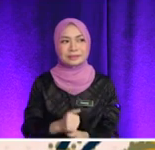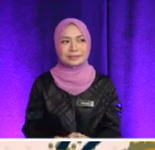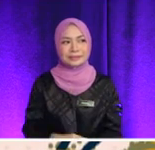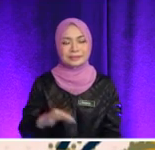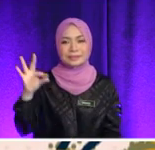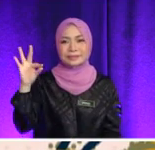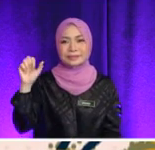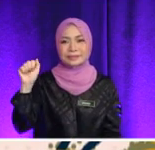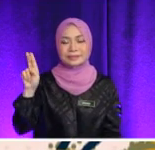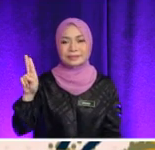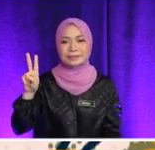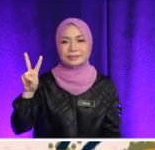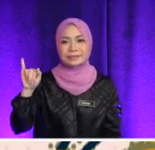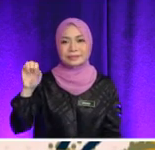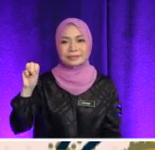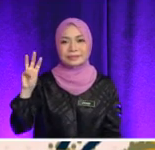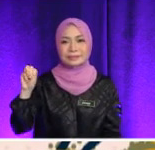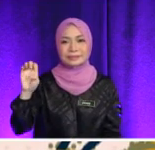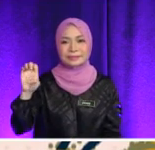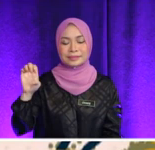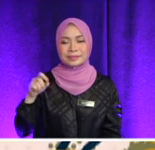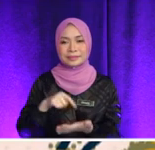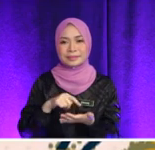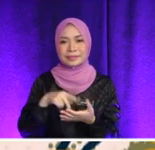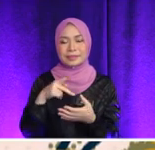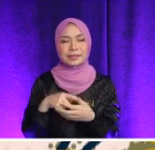emosi dia menggunakan emosi dan imajinatif